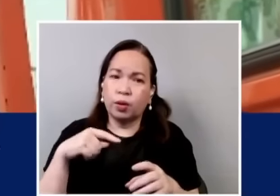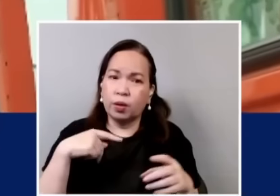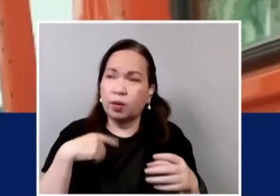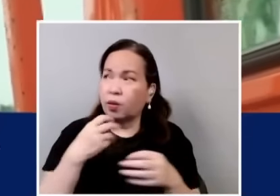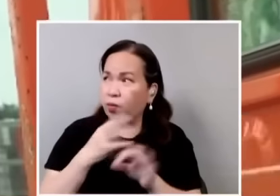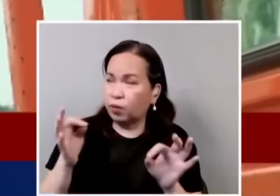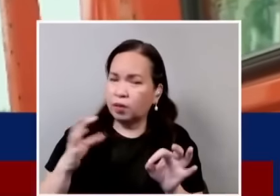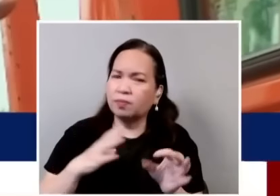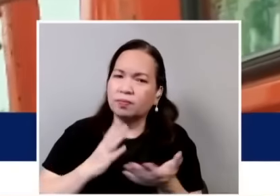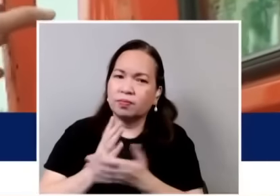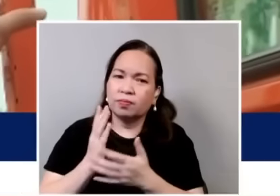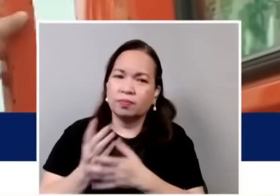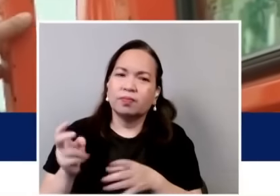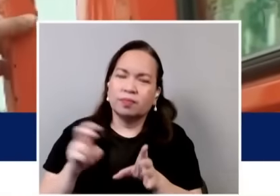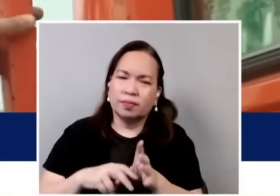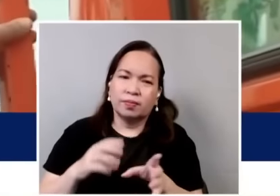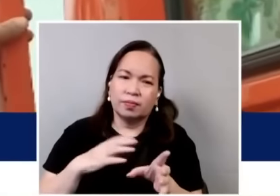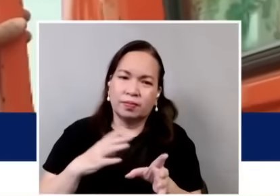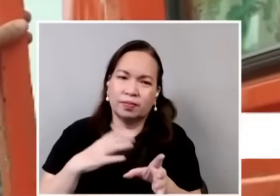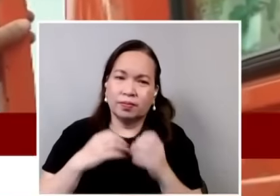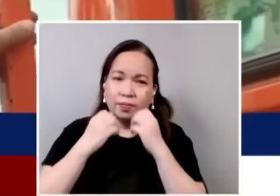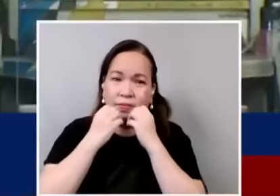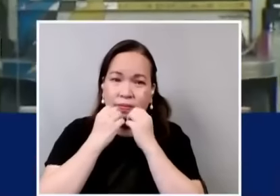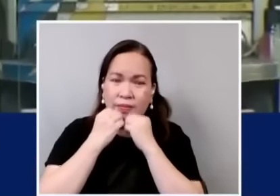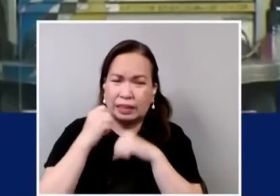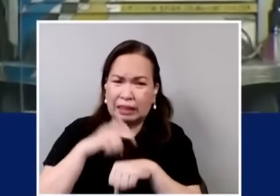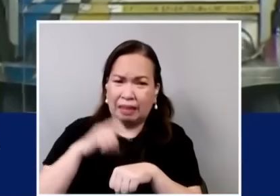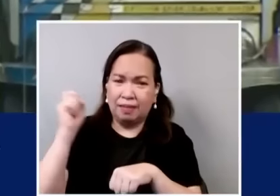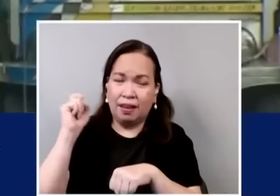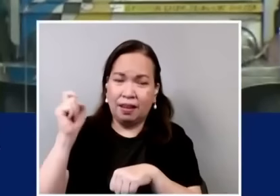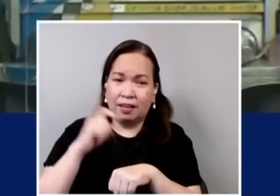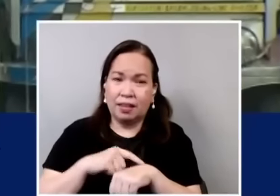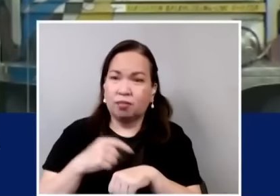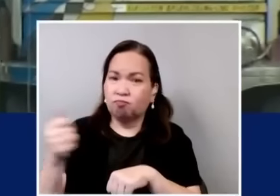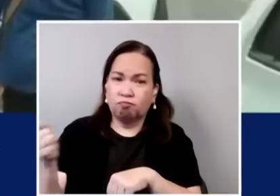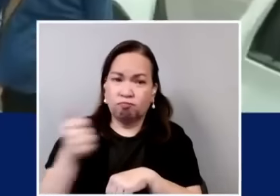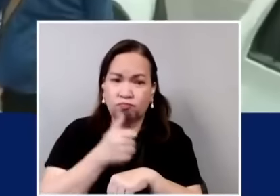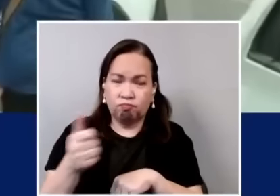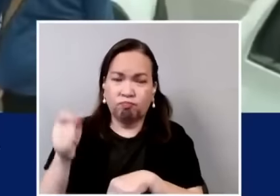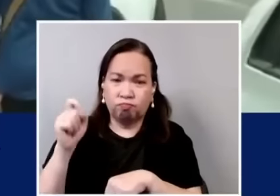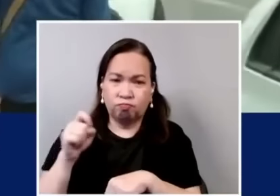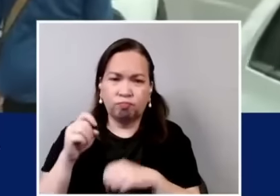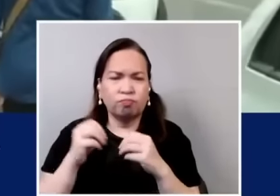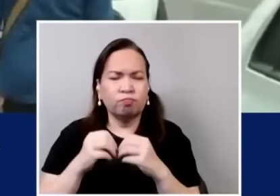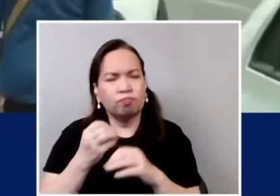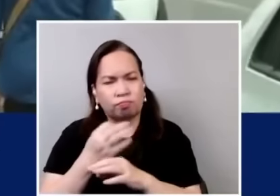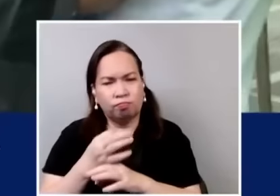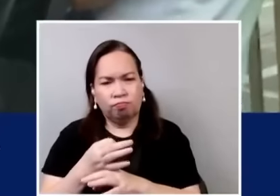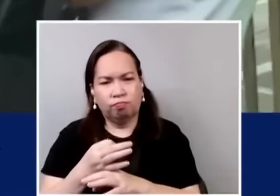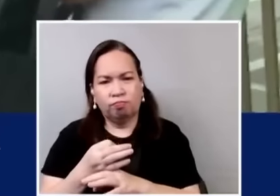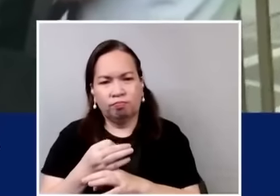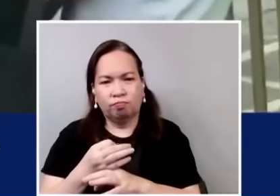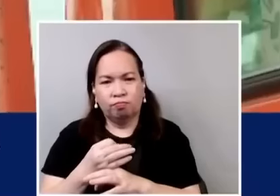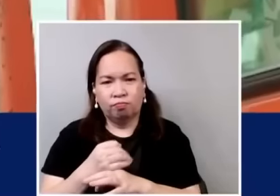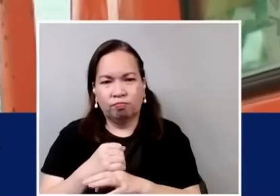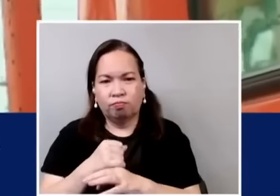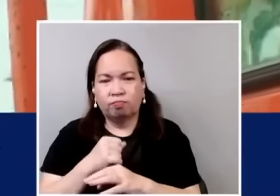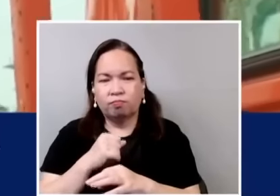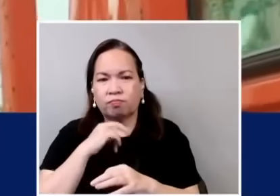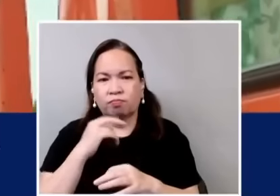kaya grinab ko na lang, sayang din kasi yung oras. Yung transportation dapat mas maging maayos. Di naman sa magdagdag ng